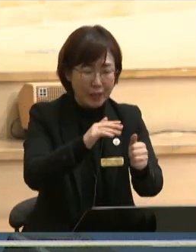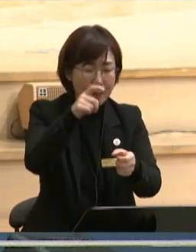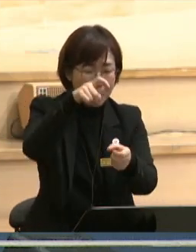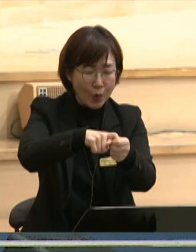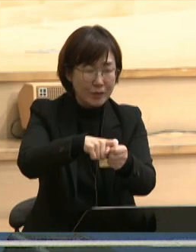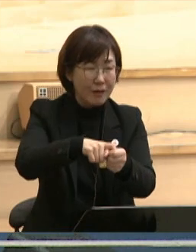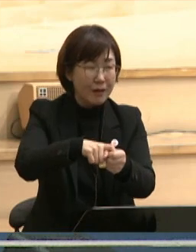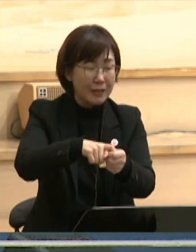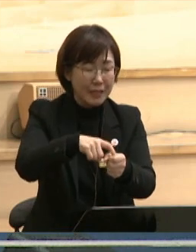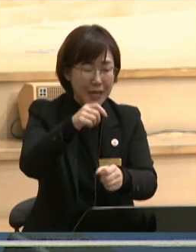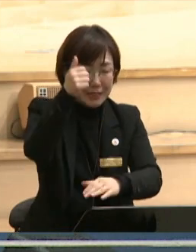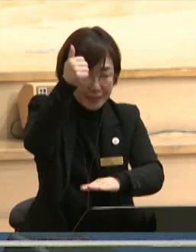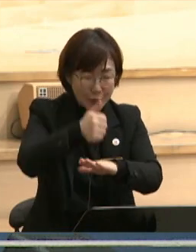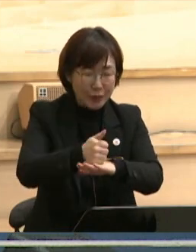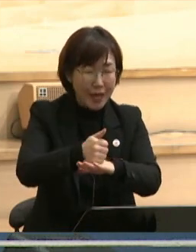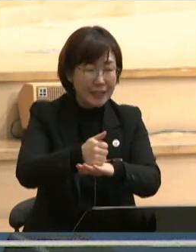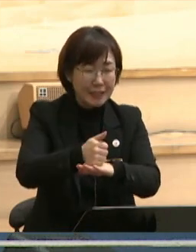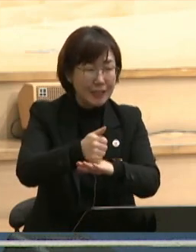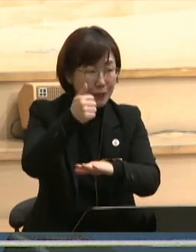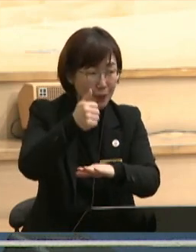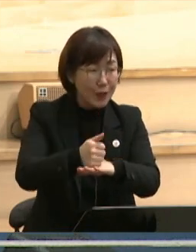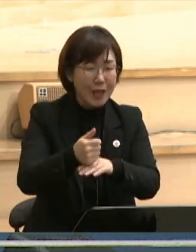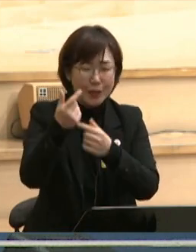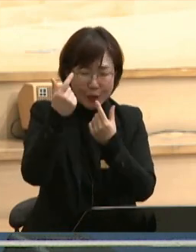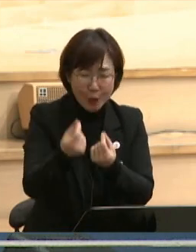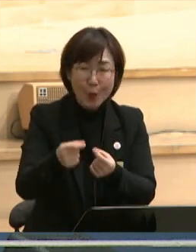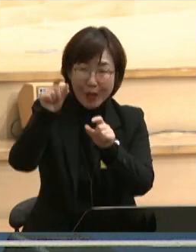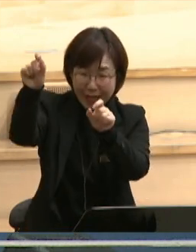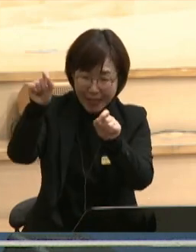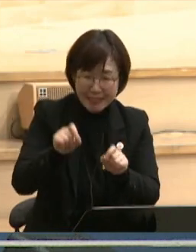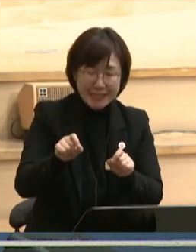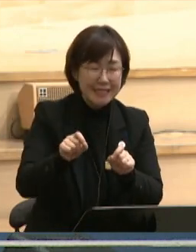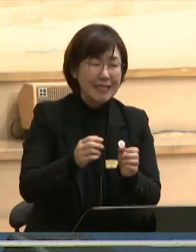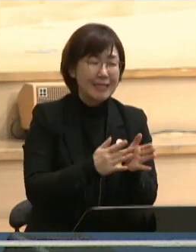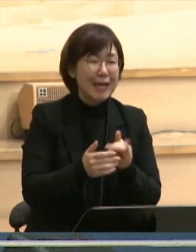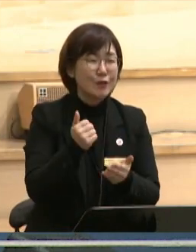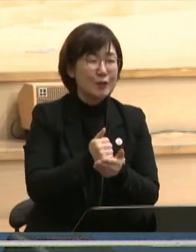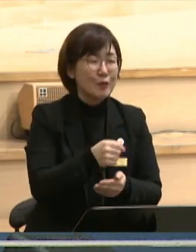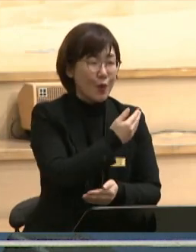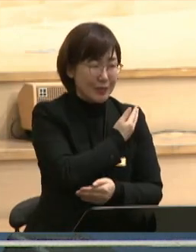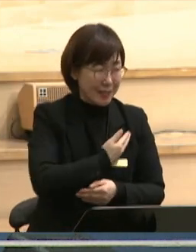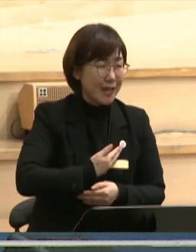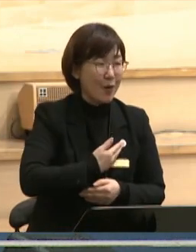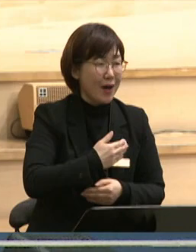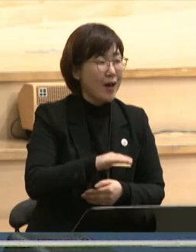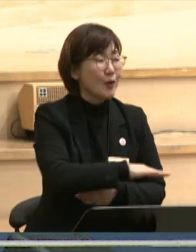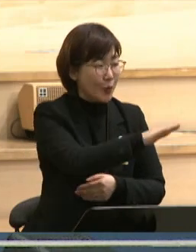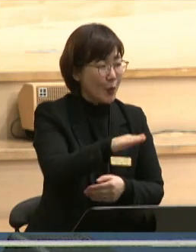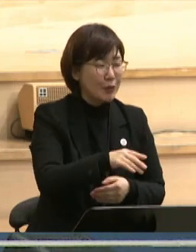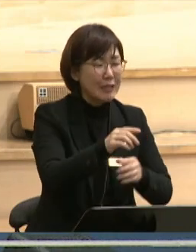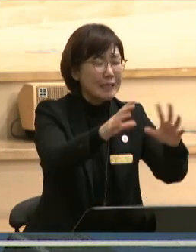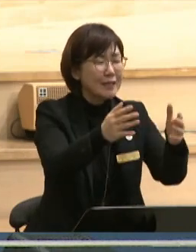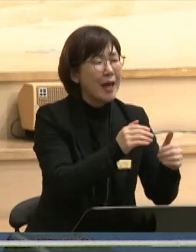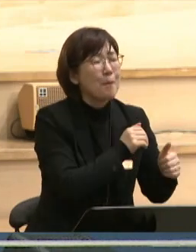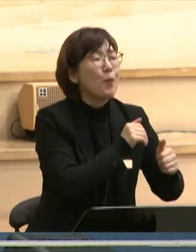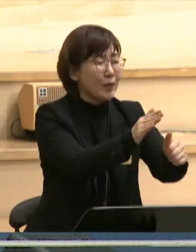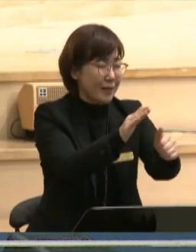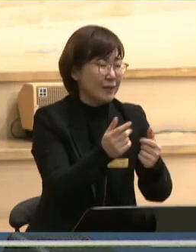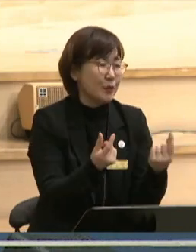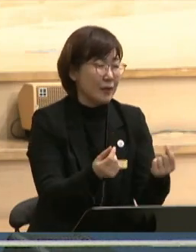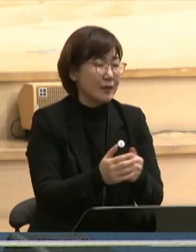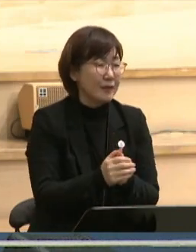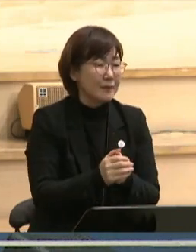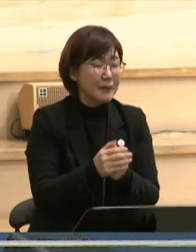최종 결론대로 교회를 보낸다는 거예요 여러분 3위 일체 하나님은 한 몸이죠